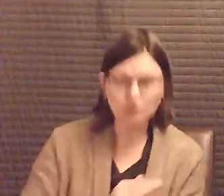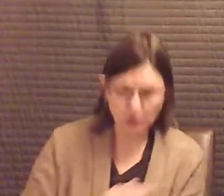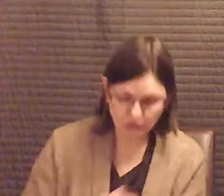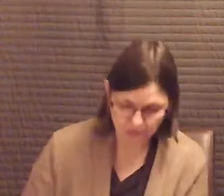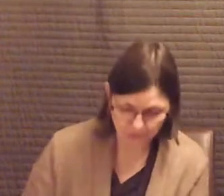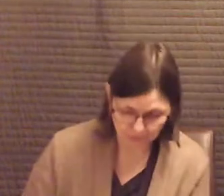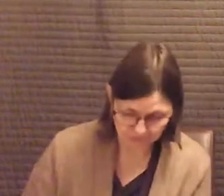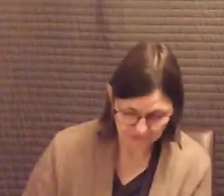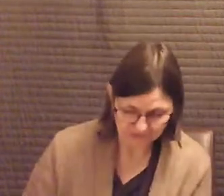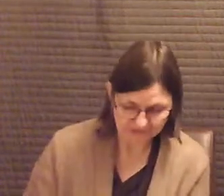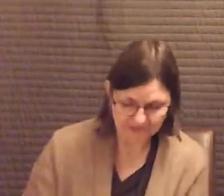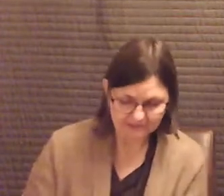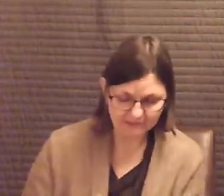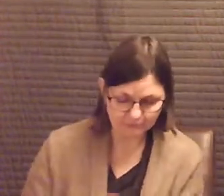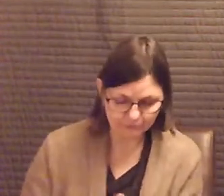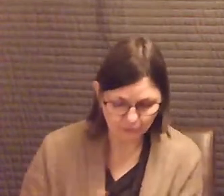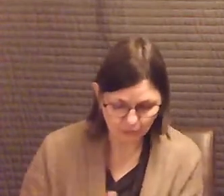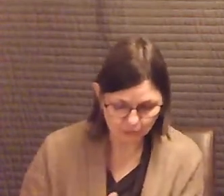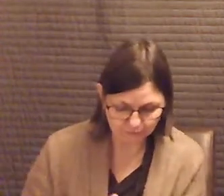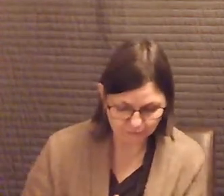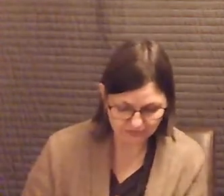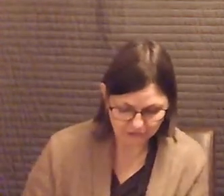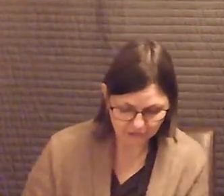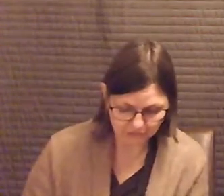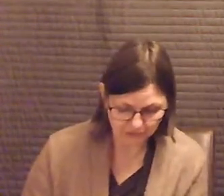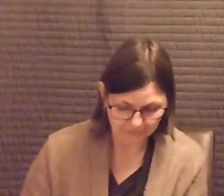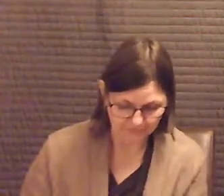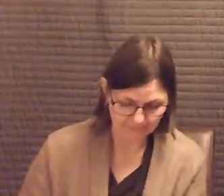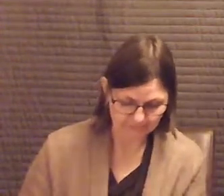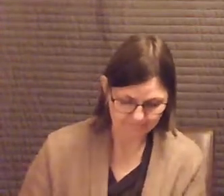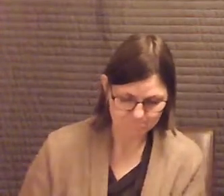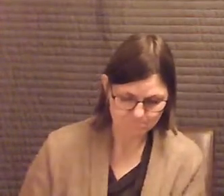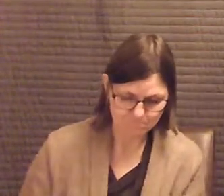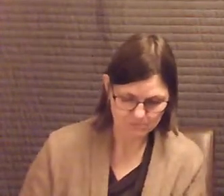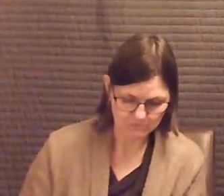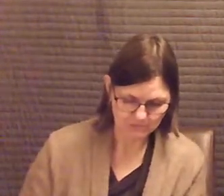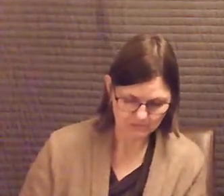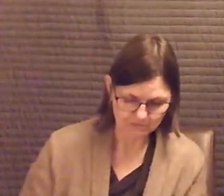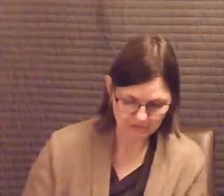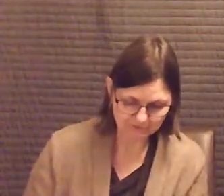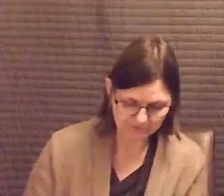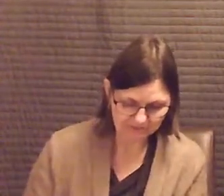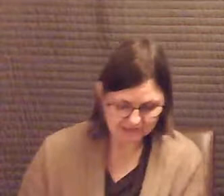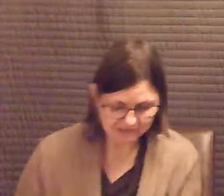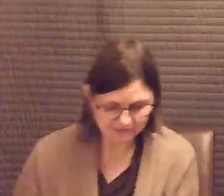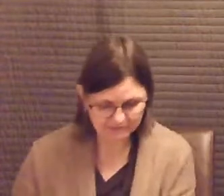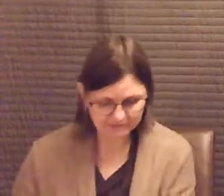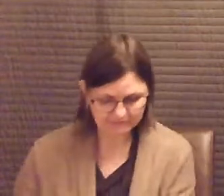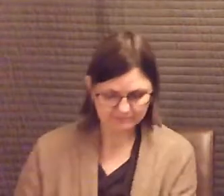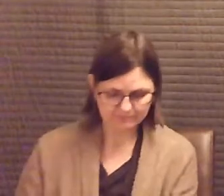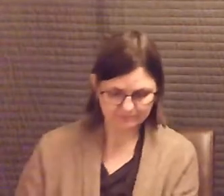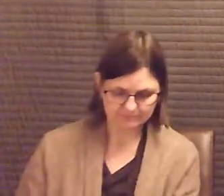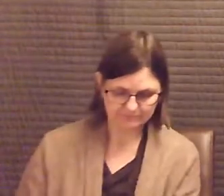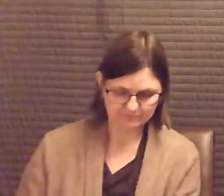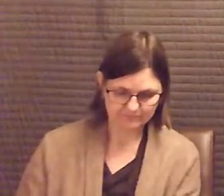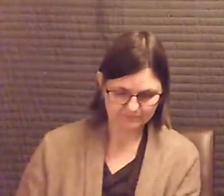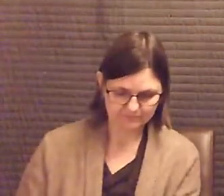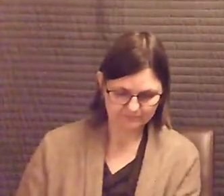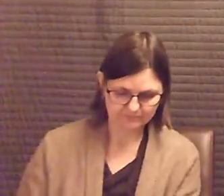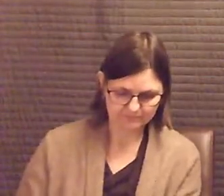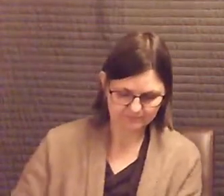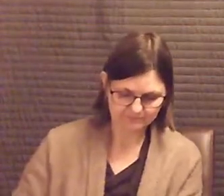nooit gebeurd want ik vind zet het volk grasstrook worden door de 625 zit en heel sneu de